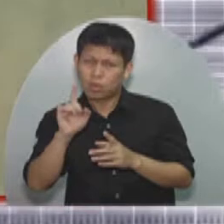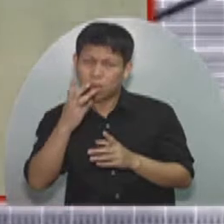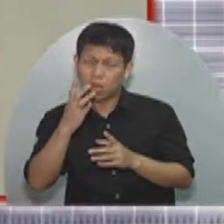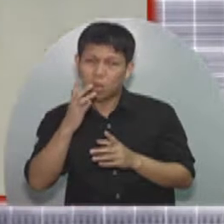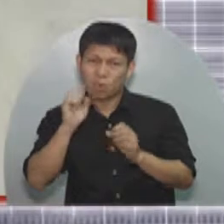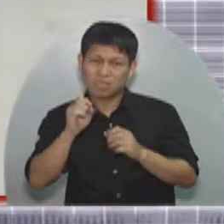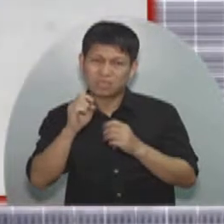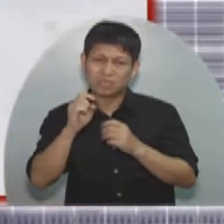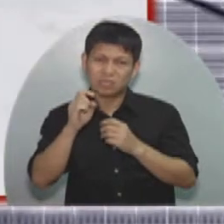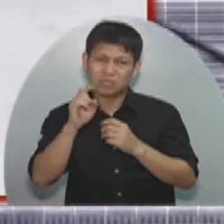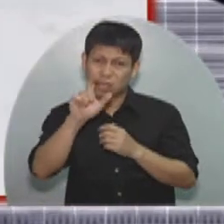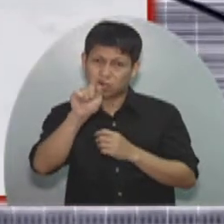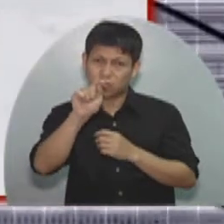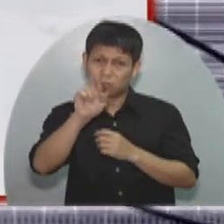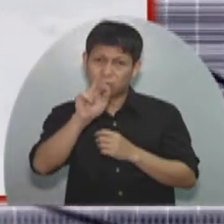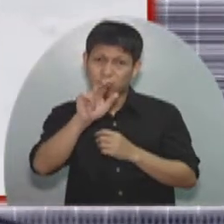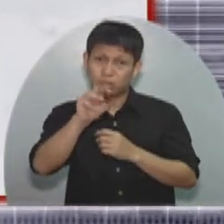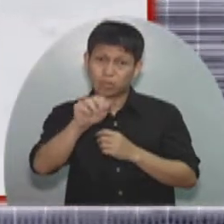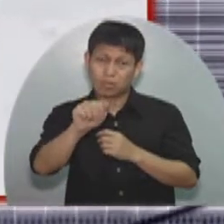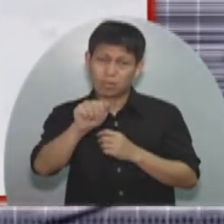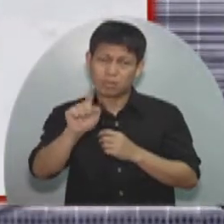dulot ng trauma kapag meron pong